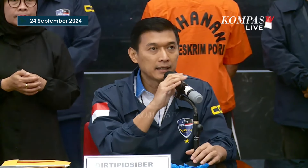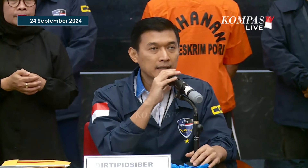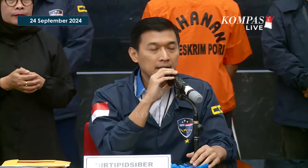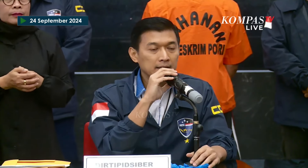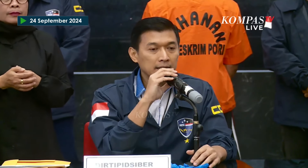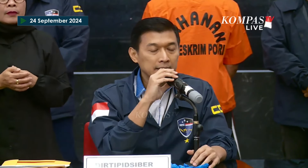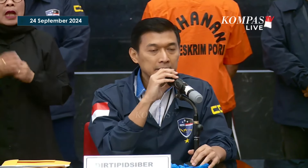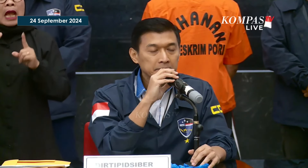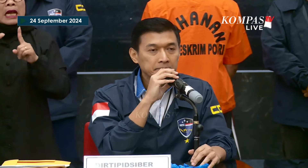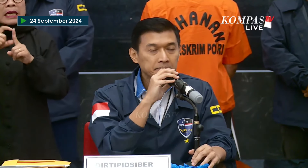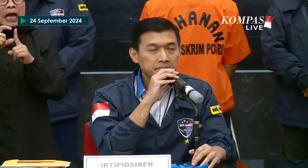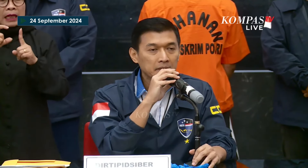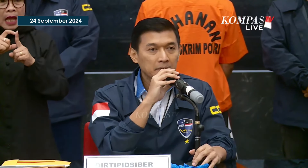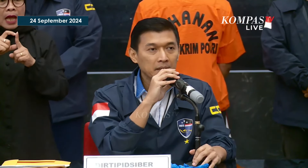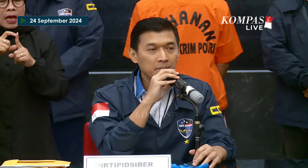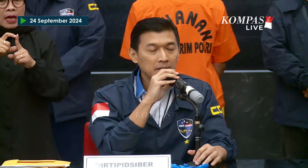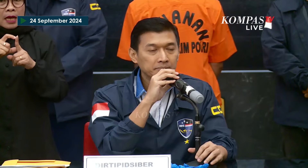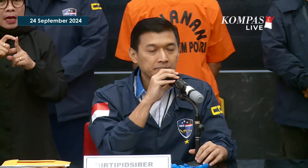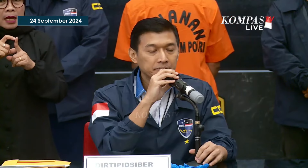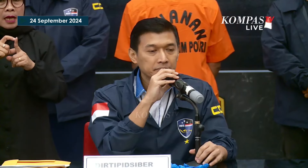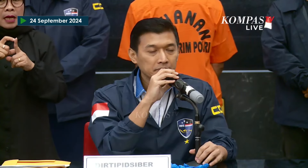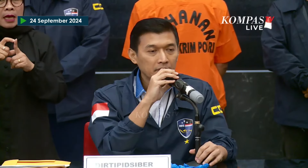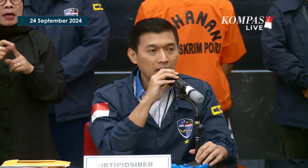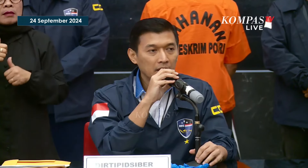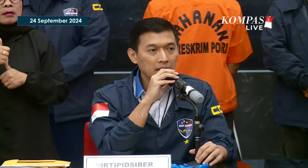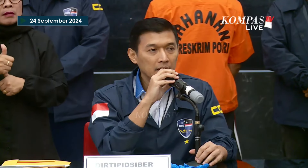Jadi data-data ini memang